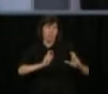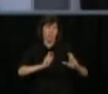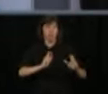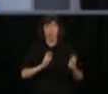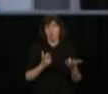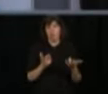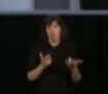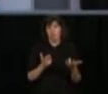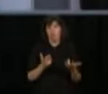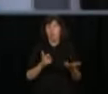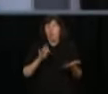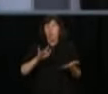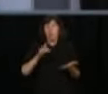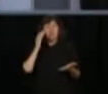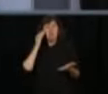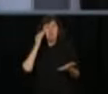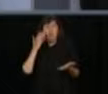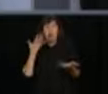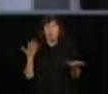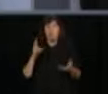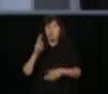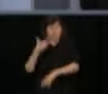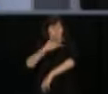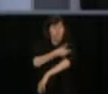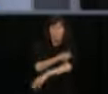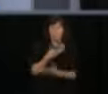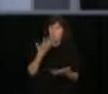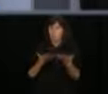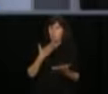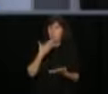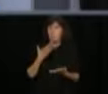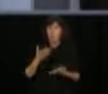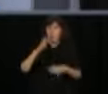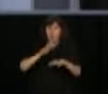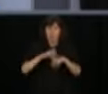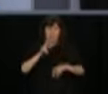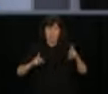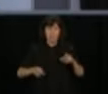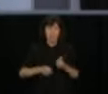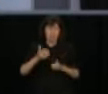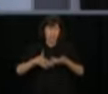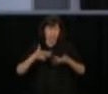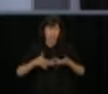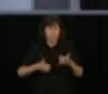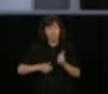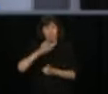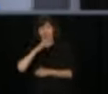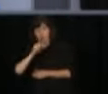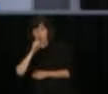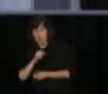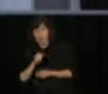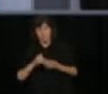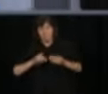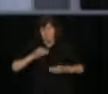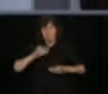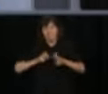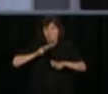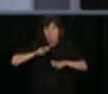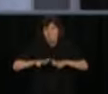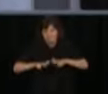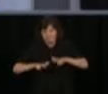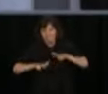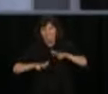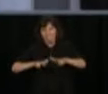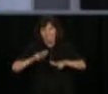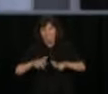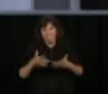les personnes plus vulnérables ou d'un certain âge? On découvre ça à mesure. On aurait aimé ça. Là, si on aurait resté avec